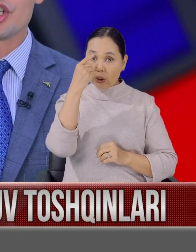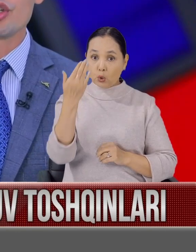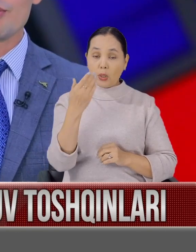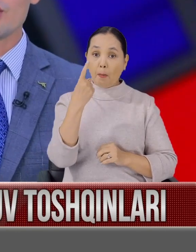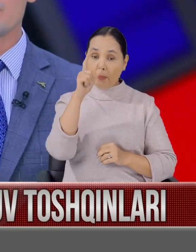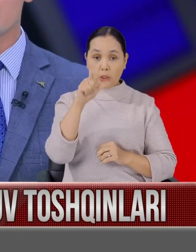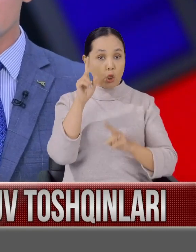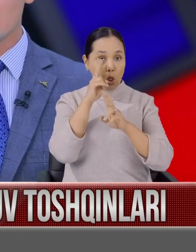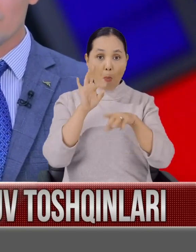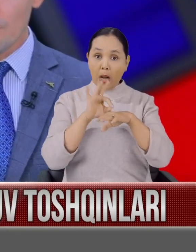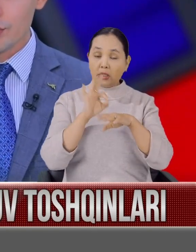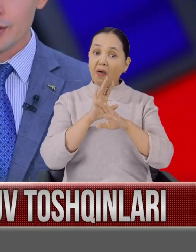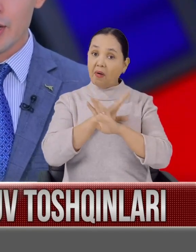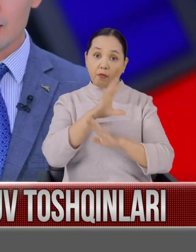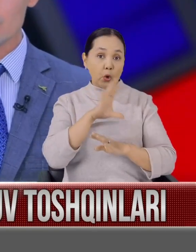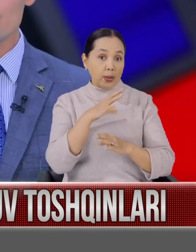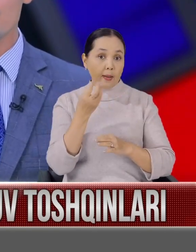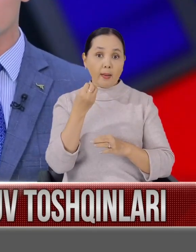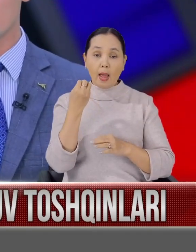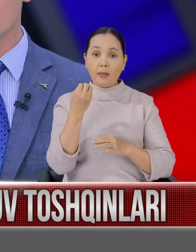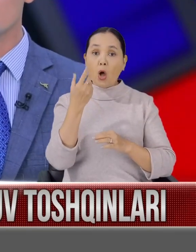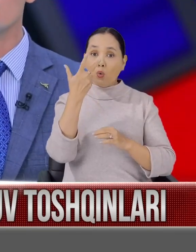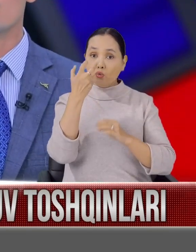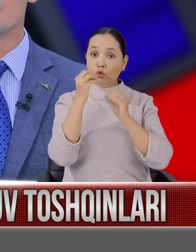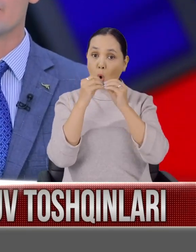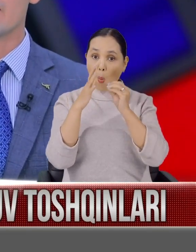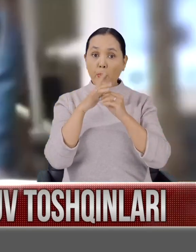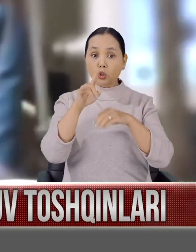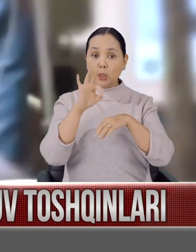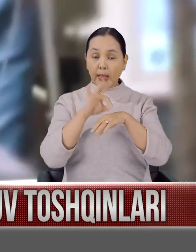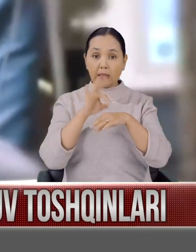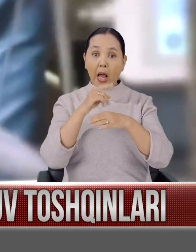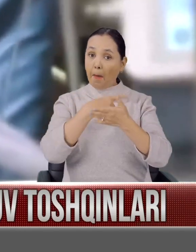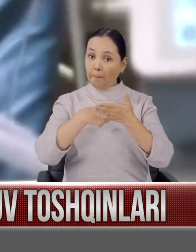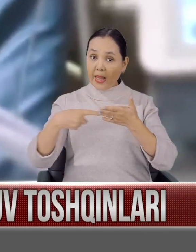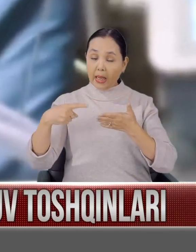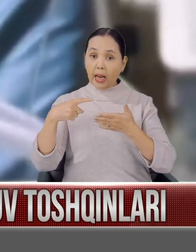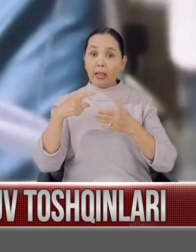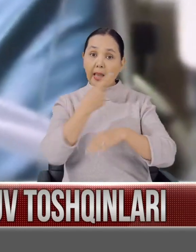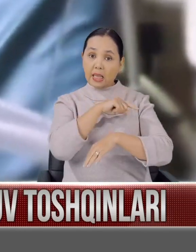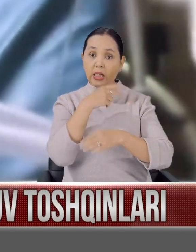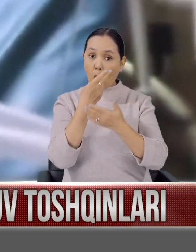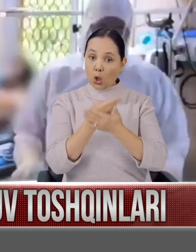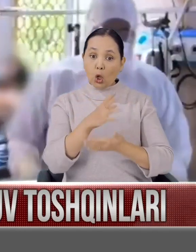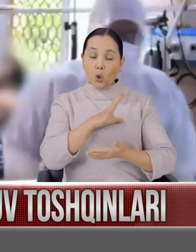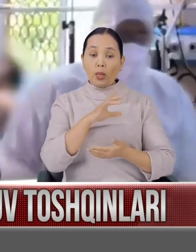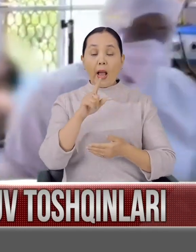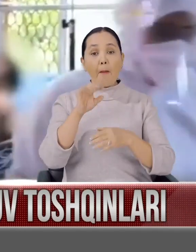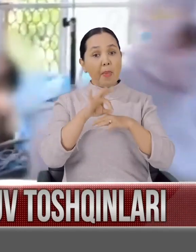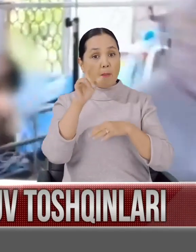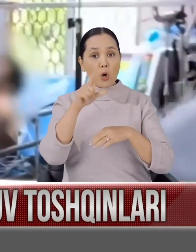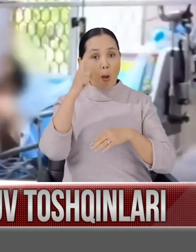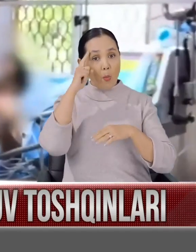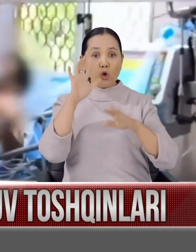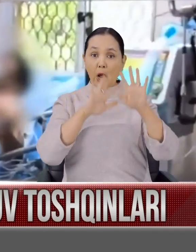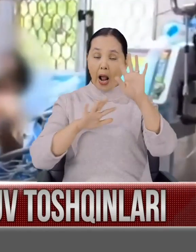Hindistonda bir kishi noma'lum kasallikdan vafot etdi. Yana 315 nafari xuddi shu kasallikning belgilari bilan kasalxonaga yotqizilgan. Bemorlarda